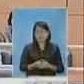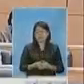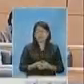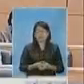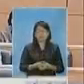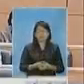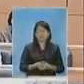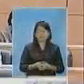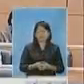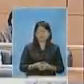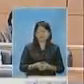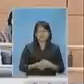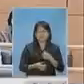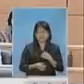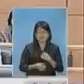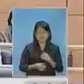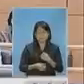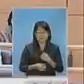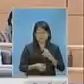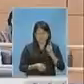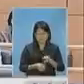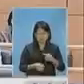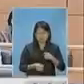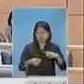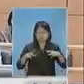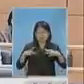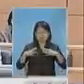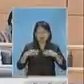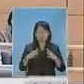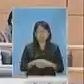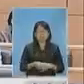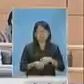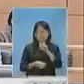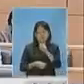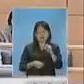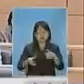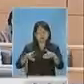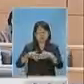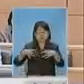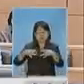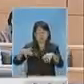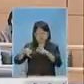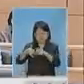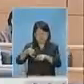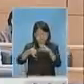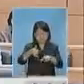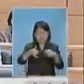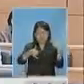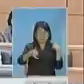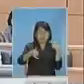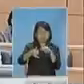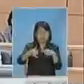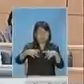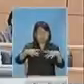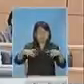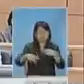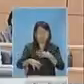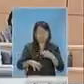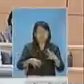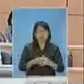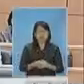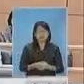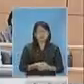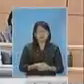ก่อนผมไม่ยอมรับบทบาทของเพื่อนสมาชิกฝ่ายค้านหลายคนนะฮะแต่ผม